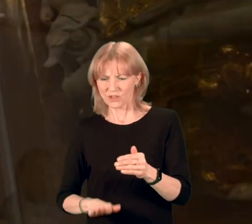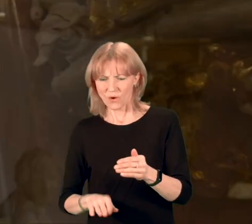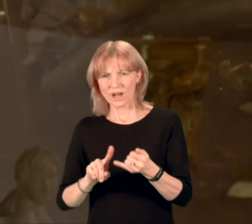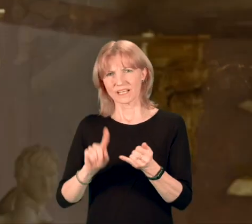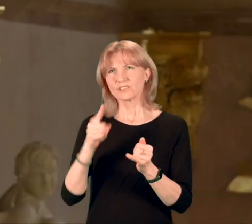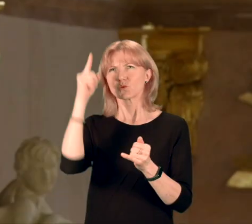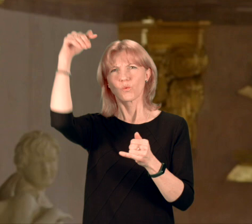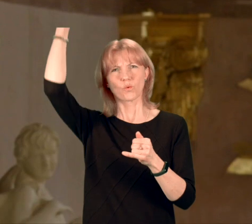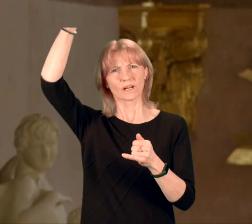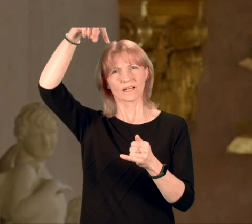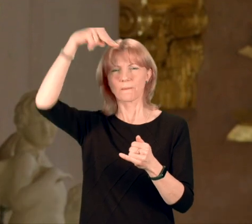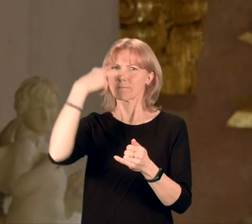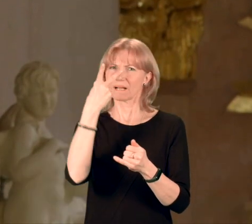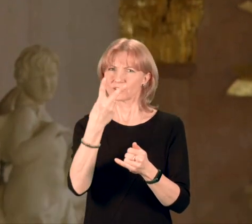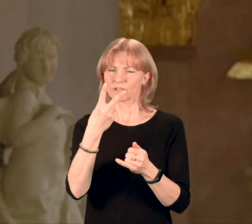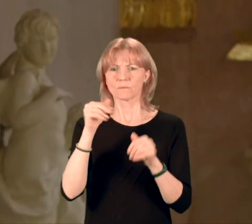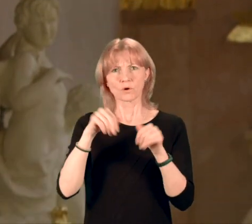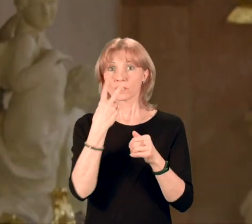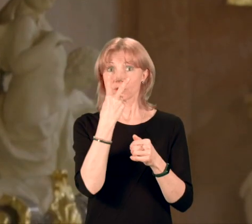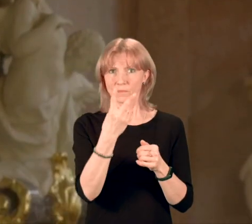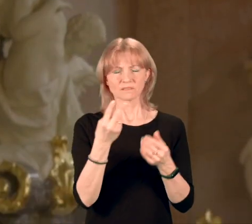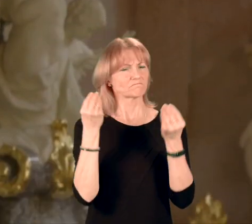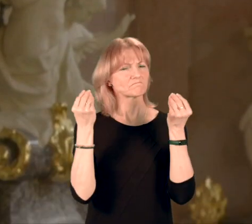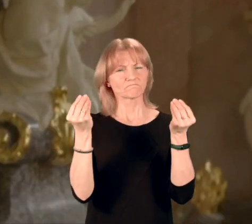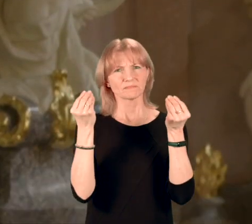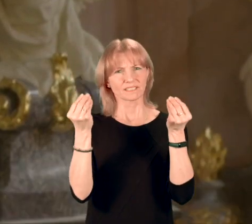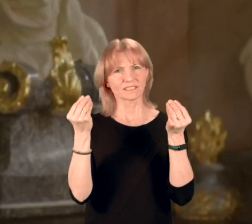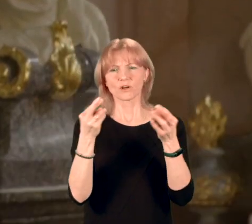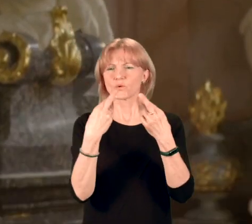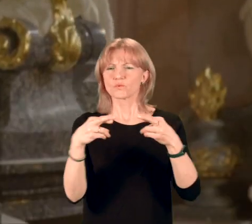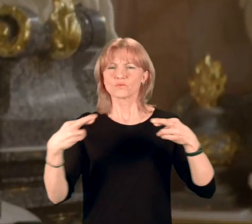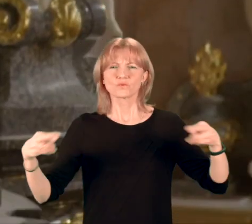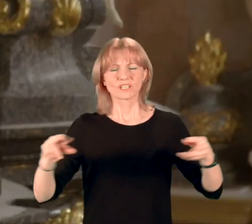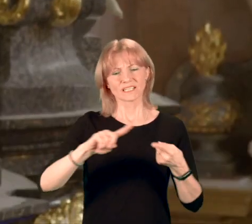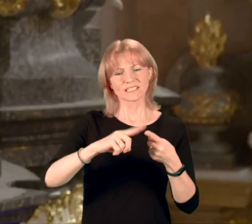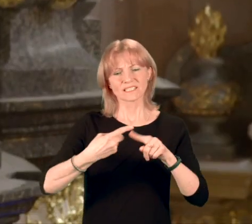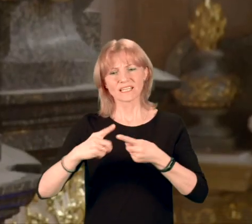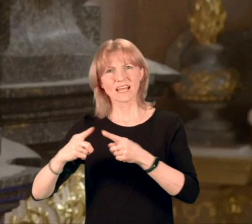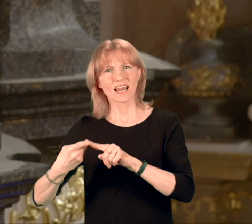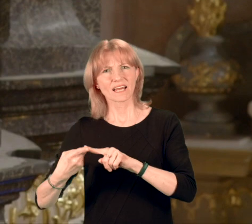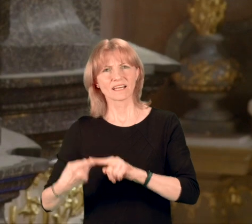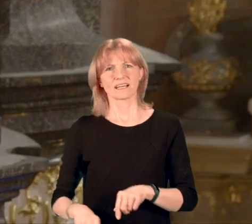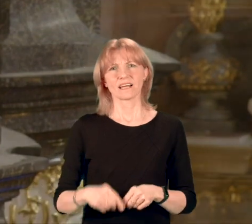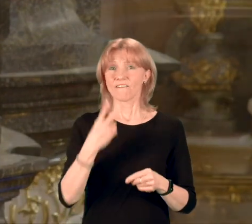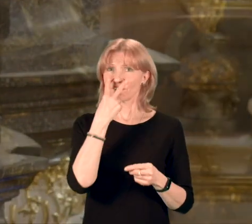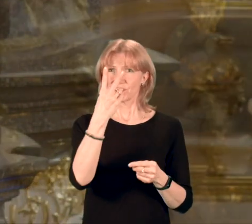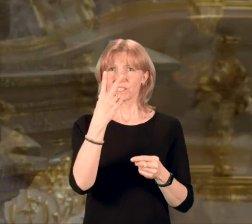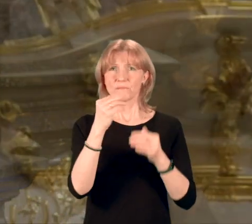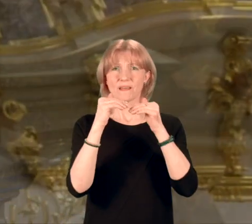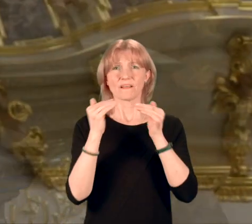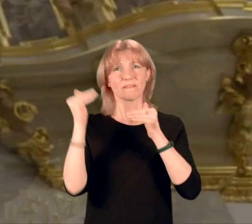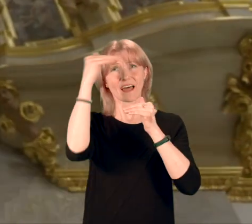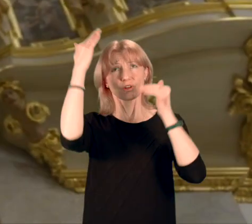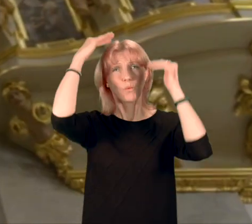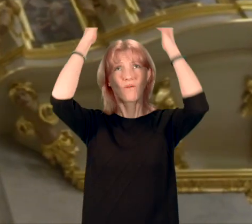poziomu posadzki, jak i z chóru muzycznego, można dostrzec fantastyczne zróżnicowanie stylów. Oto widzimy nad głową